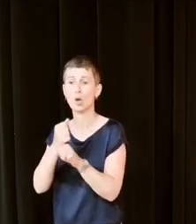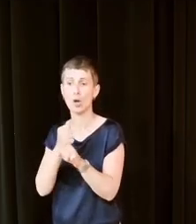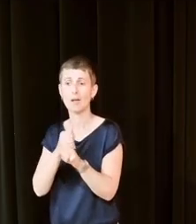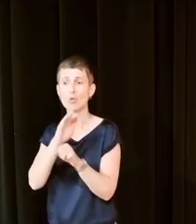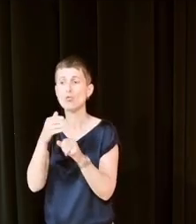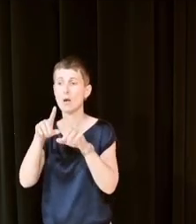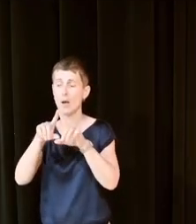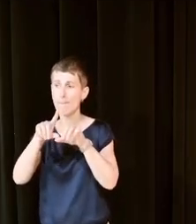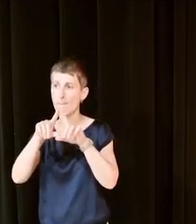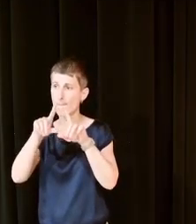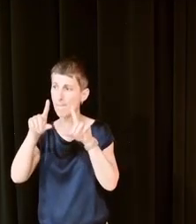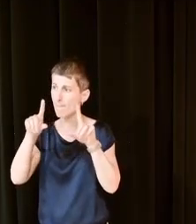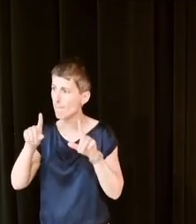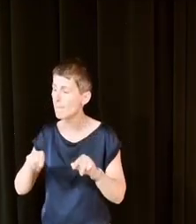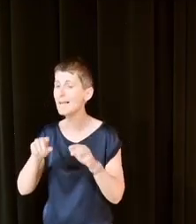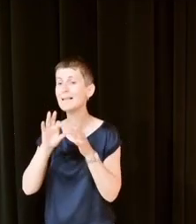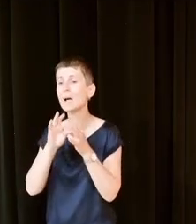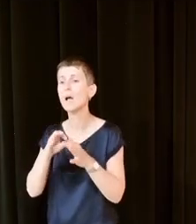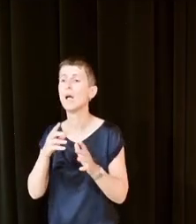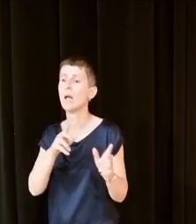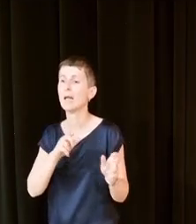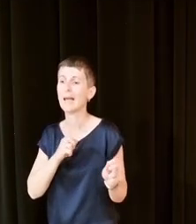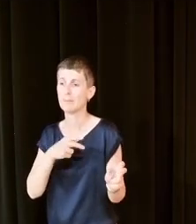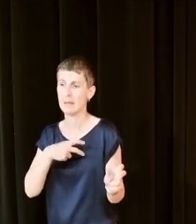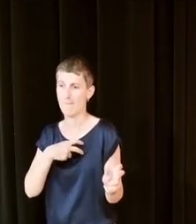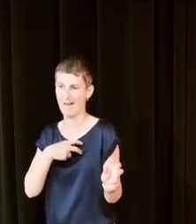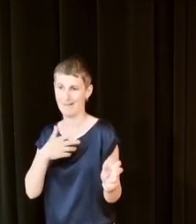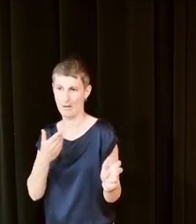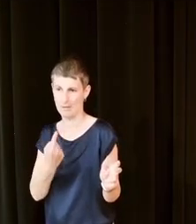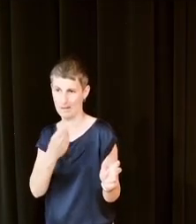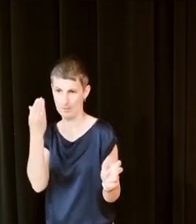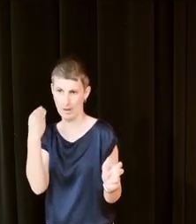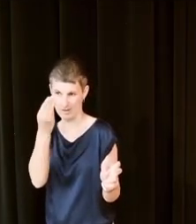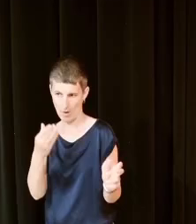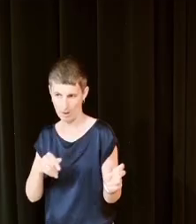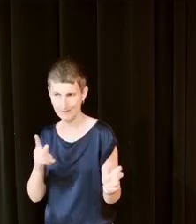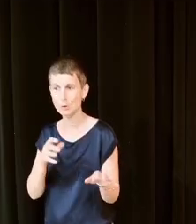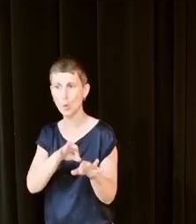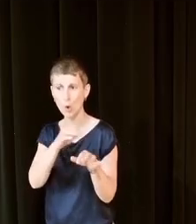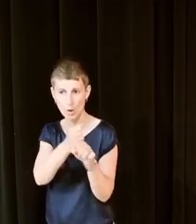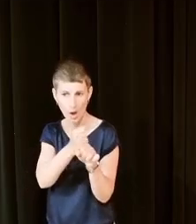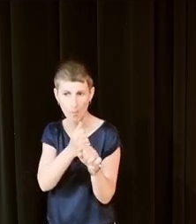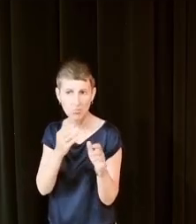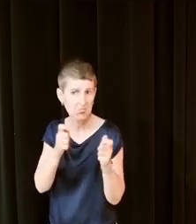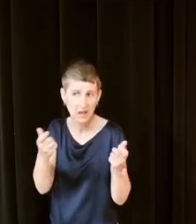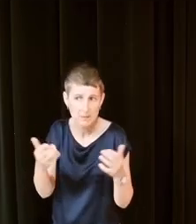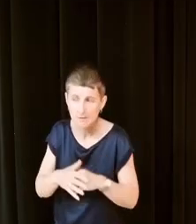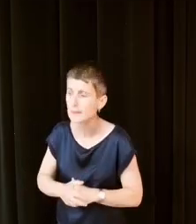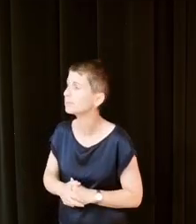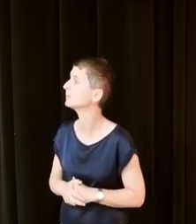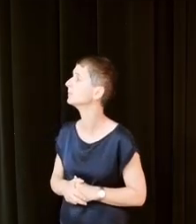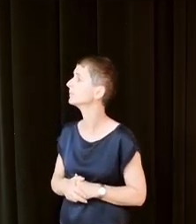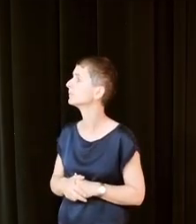Sie mir erzählt, über die Bilder, die Krebspatienten und Patientinnen gemalt haben. Ja. Was kam da raus? Es hat